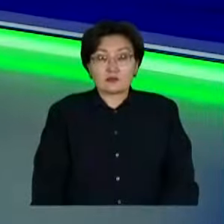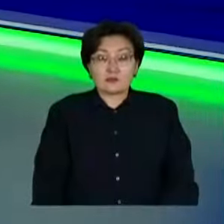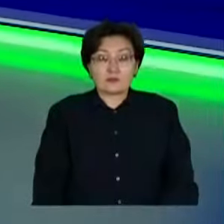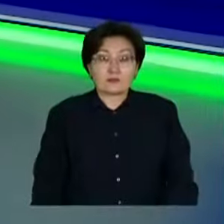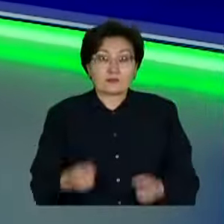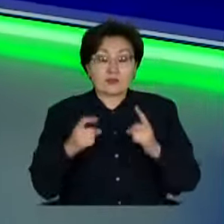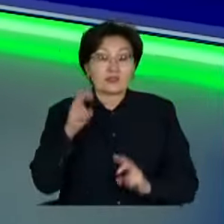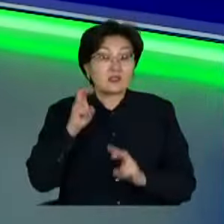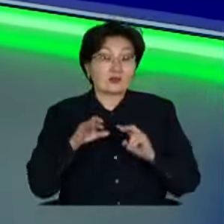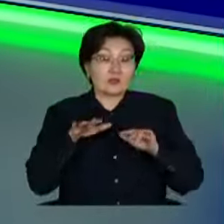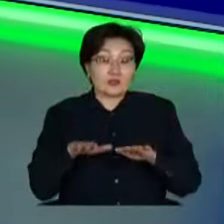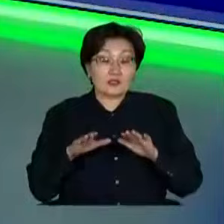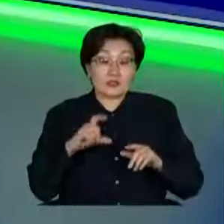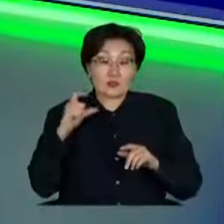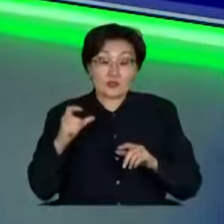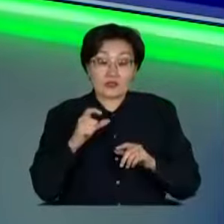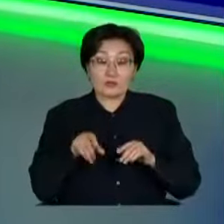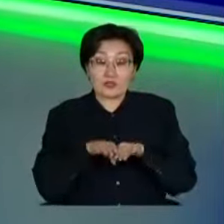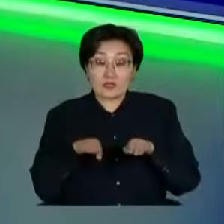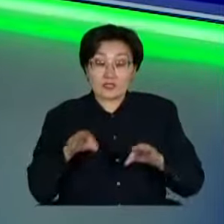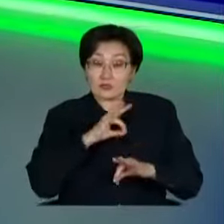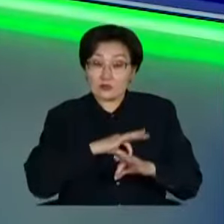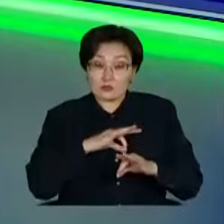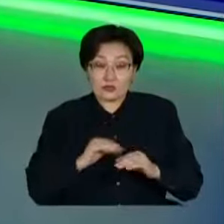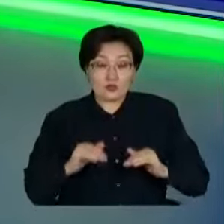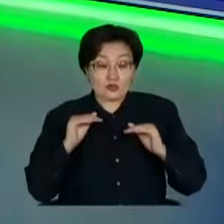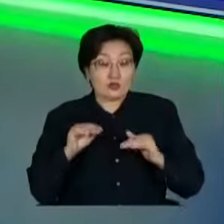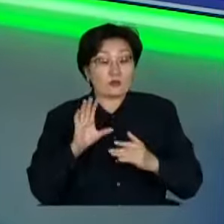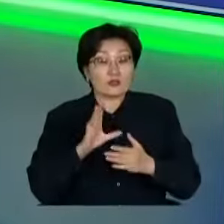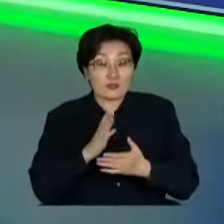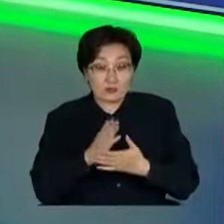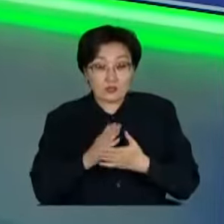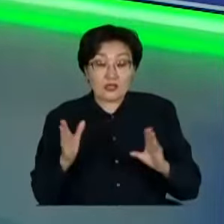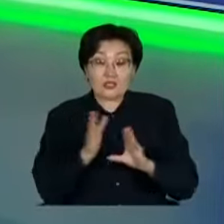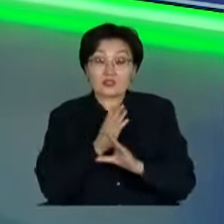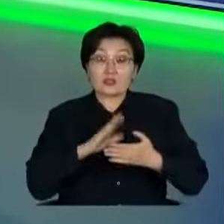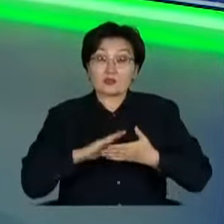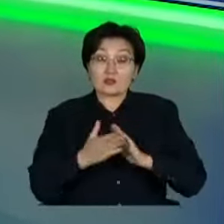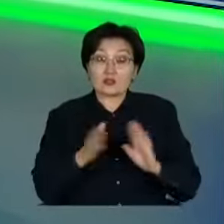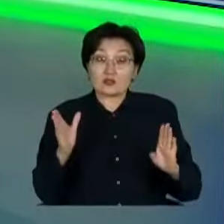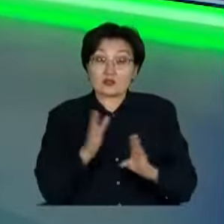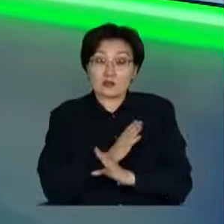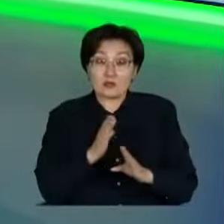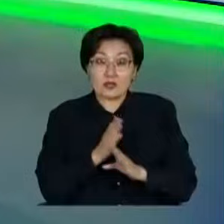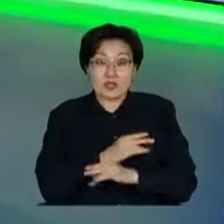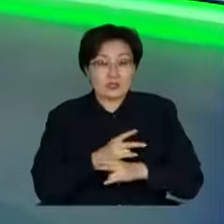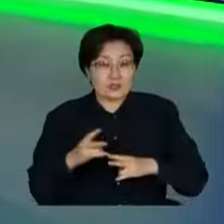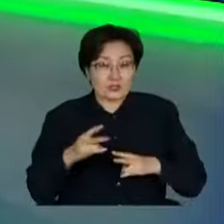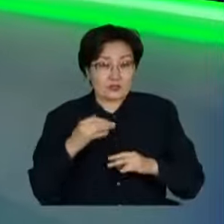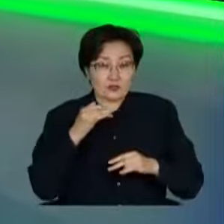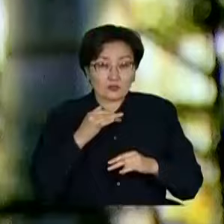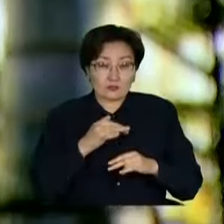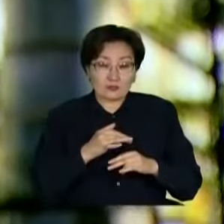Ірі өндіріс орындарының экономикалық тұрғыда тиімділігі жоғары болғанымен экологиялық жағынан қоршаған ортаға тигізер зияны аз